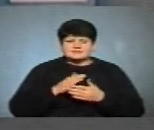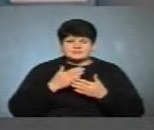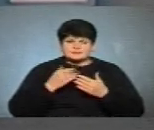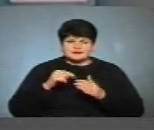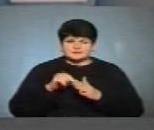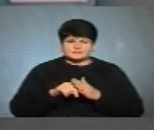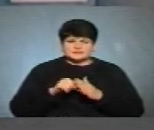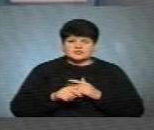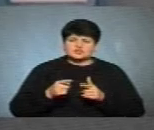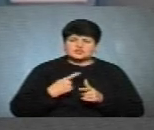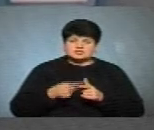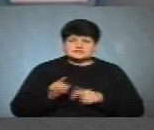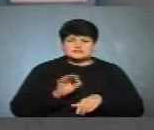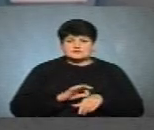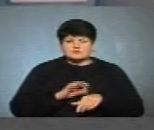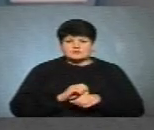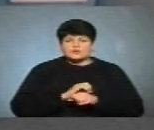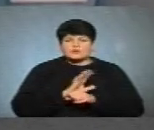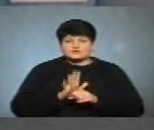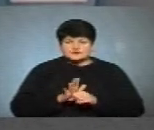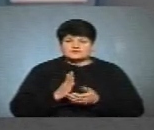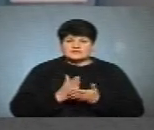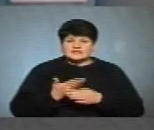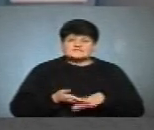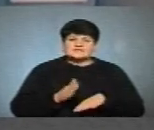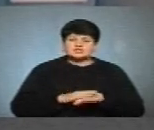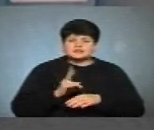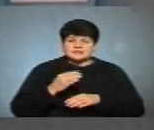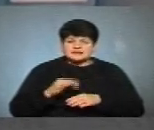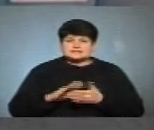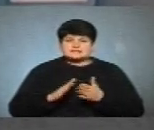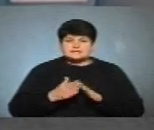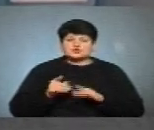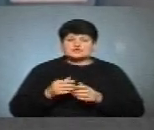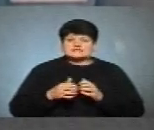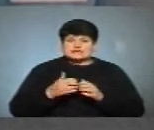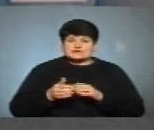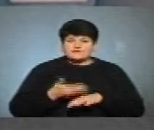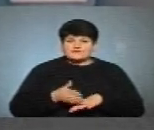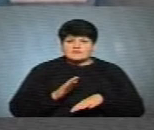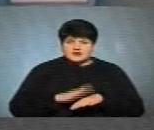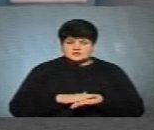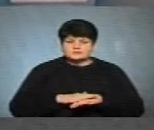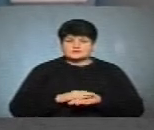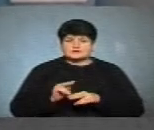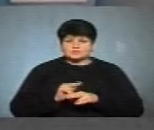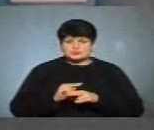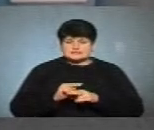це хворий захворів ковідом, і він став важкий, ну, стан його середньої важкості або важкий, і він в стаціонарі